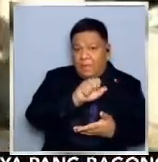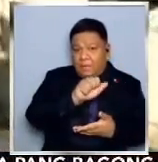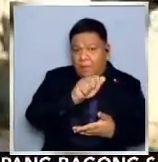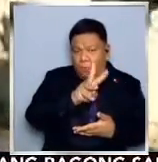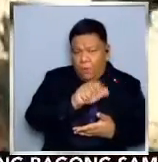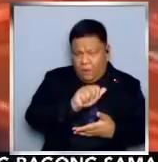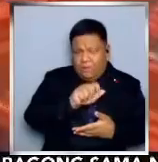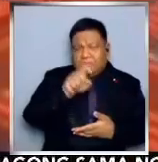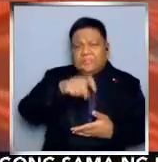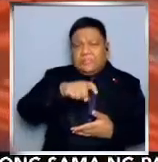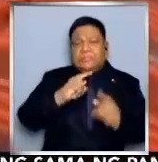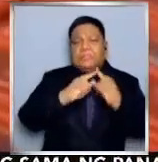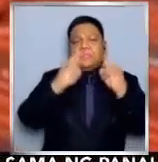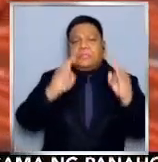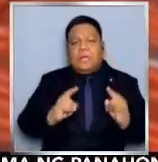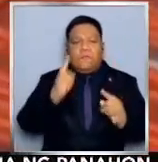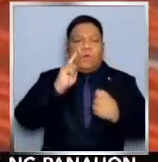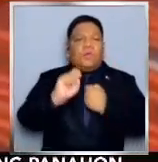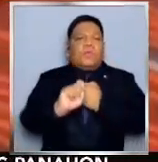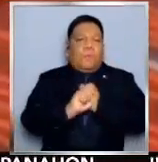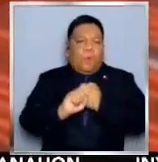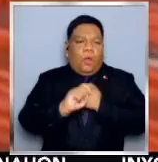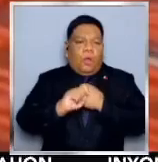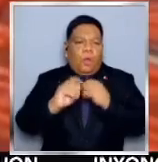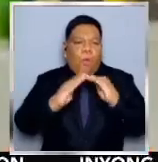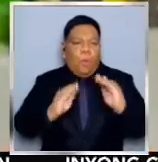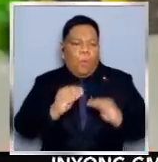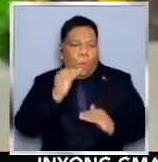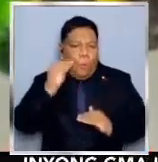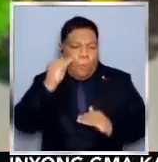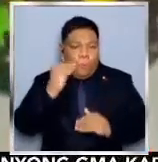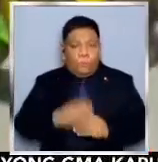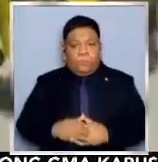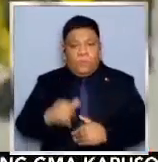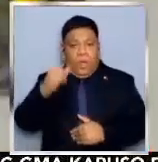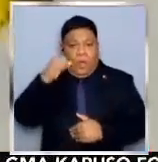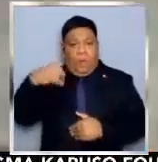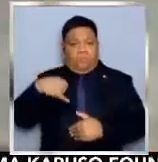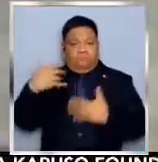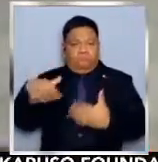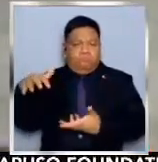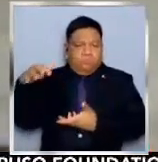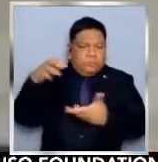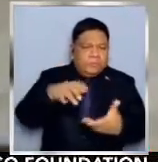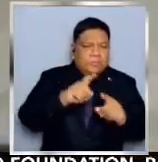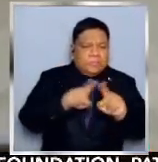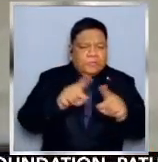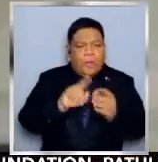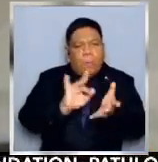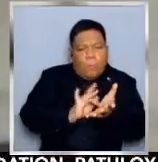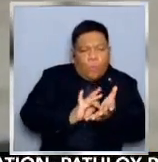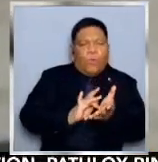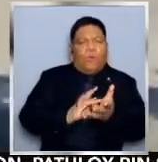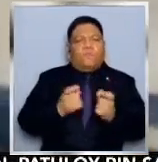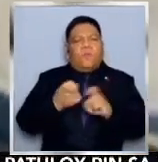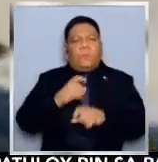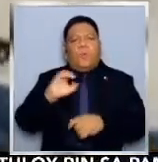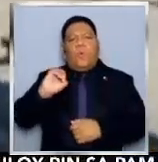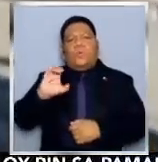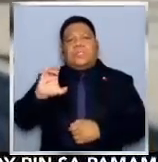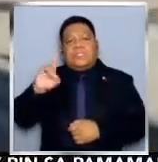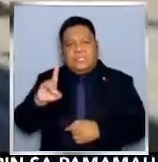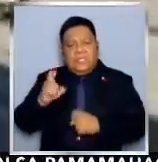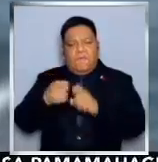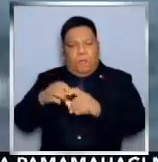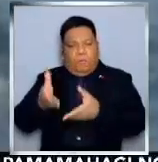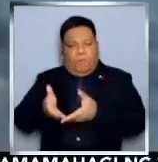ng isla. Kahapon at kanina, nagbagsak na rito ng food packs, family kits at gamot ang Office of Civil Defense, sakay ng barko ng Coast Guard at chopper ng Philippine